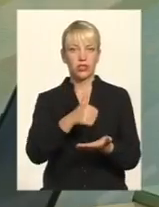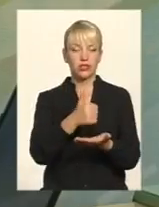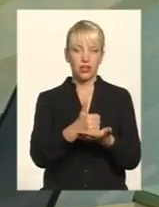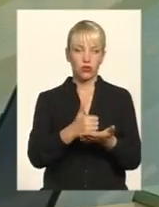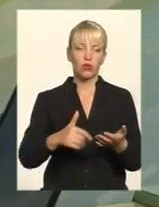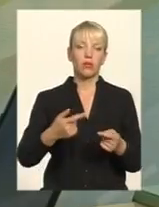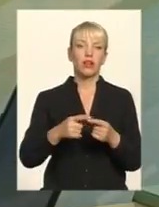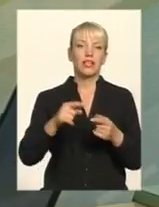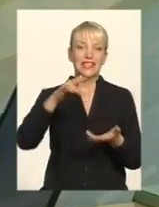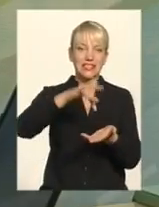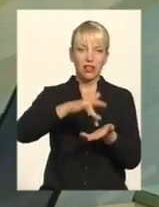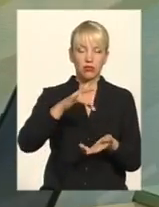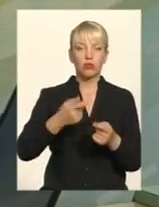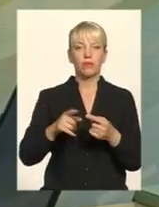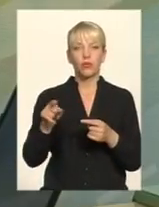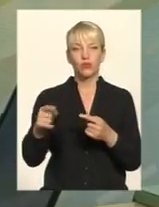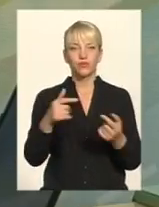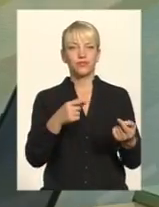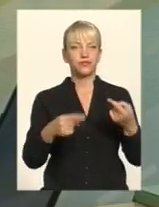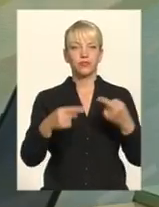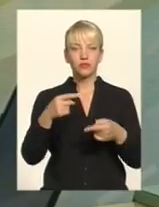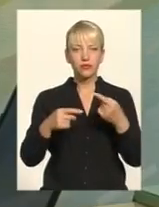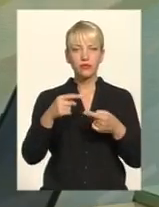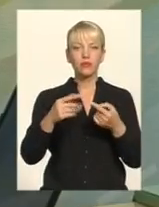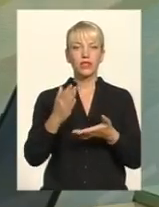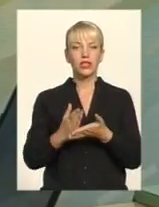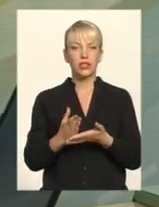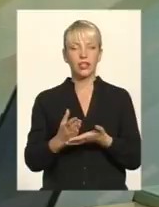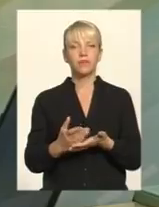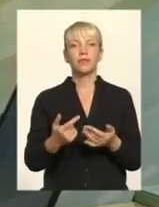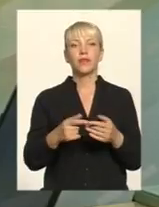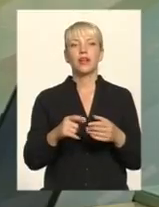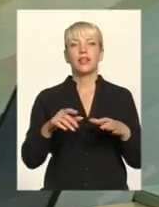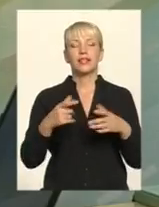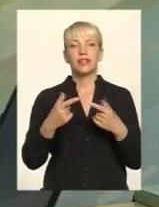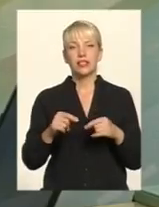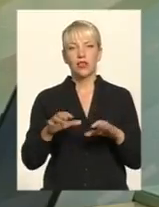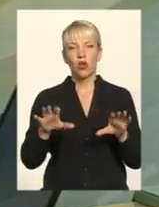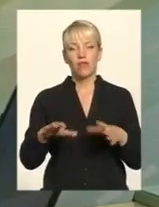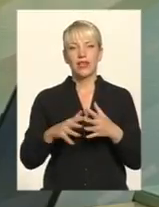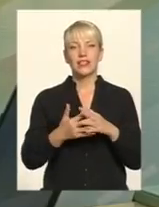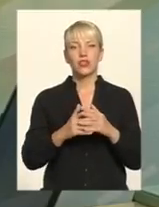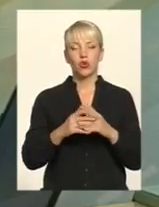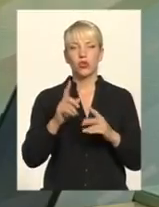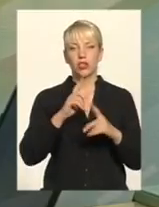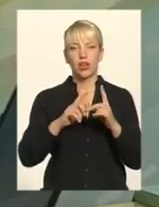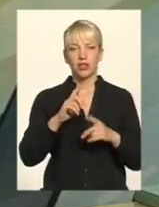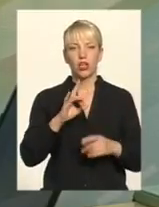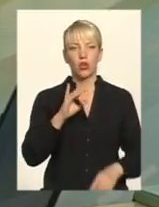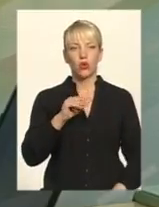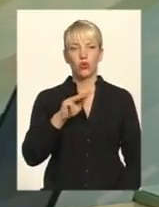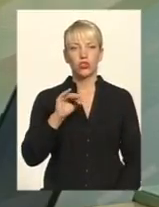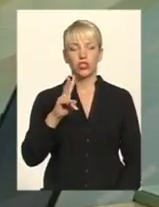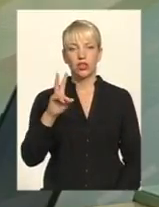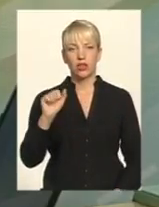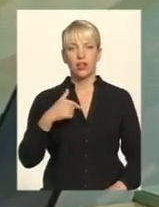виникло. Отут є таке запитання. Десь голова сільської ради, наприклад, Ружичанської, коли приходила до мене, я